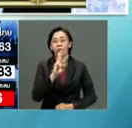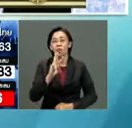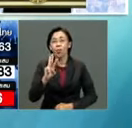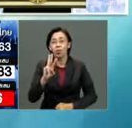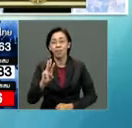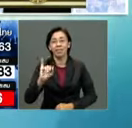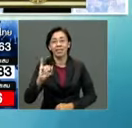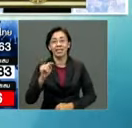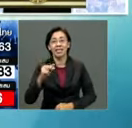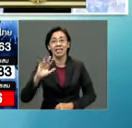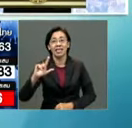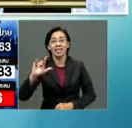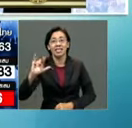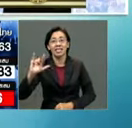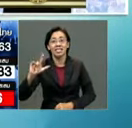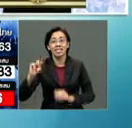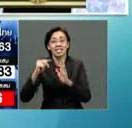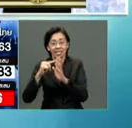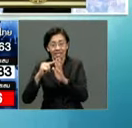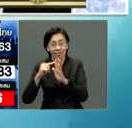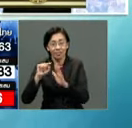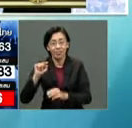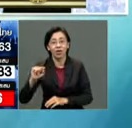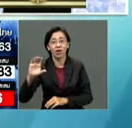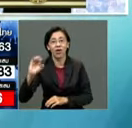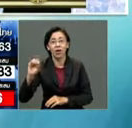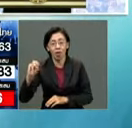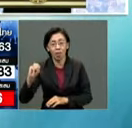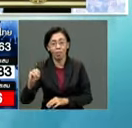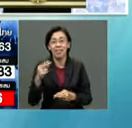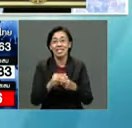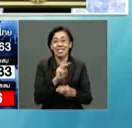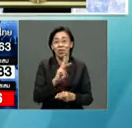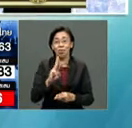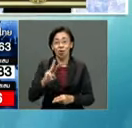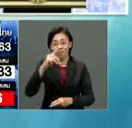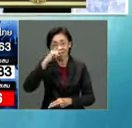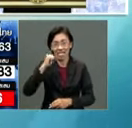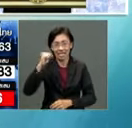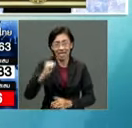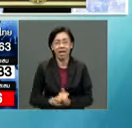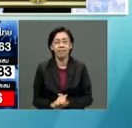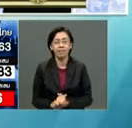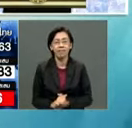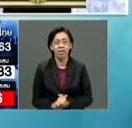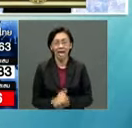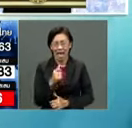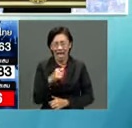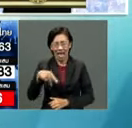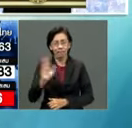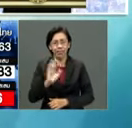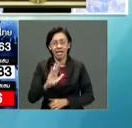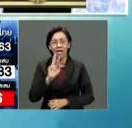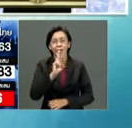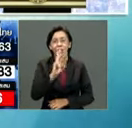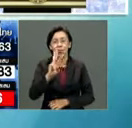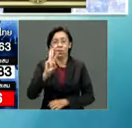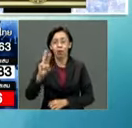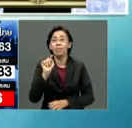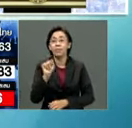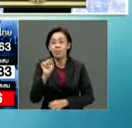www.thaichana.com แพลตฟอร์มไทยชนะที่เราใช้คำนี้มานะครับไม่ใช่แอปนะครับเป็นแพลตฟอร์มไทยชนะซึ่งจะประกอบด้ว